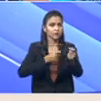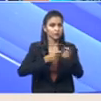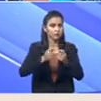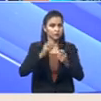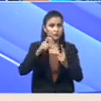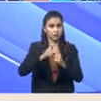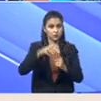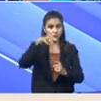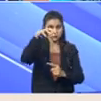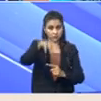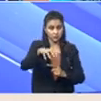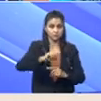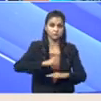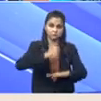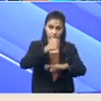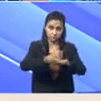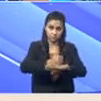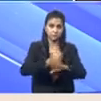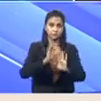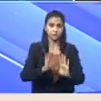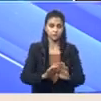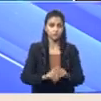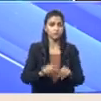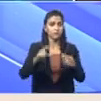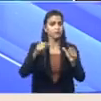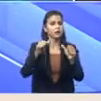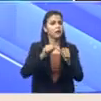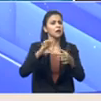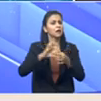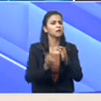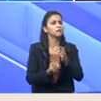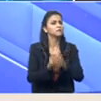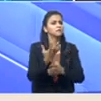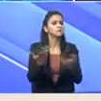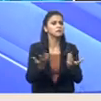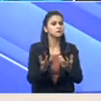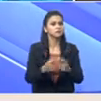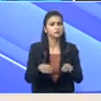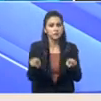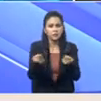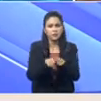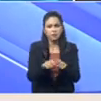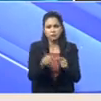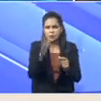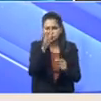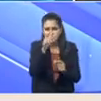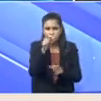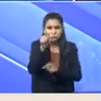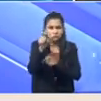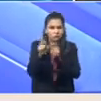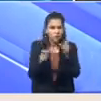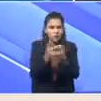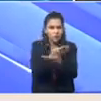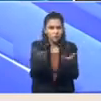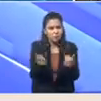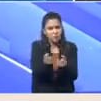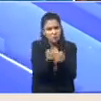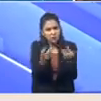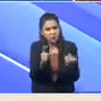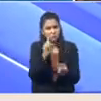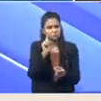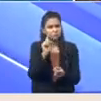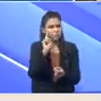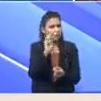सेंटर की स्थापना की गई है। एजेंसियों की तरफ से ऐसे फ्रॉड करने वाली हजारों